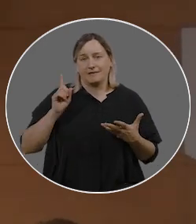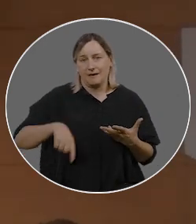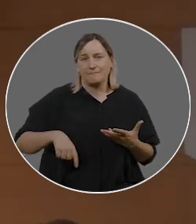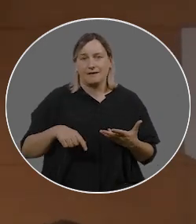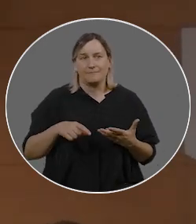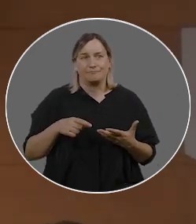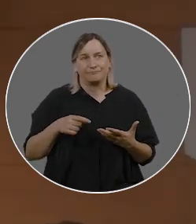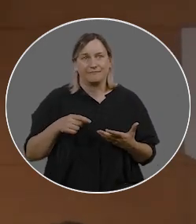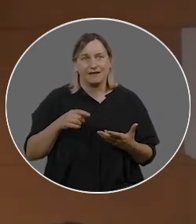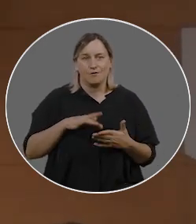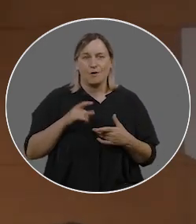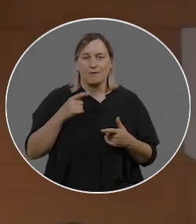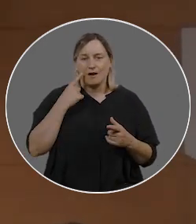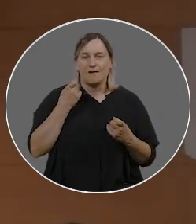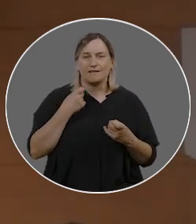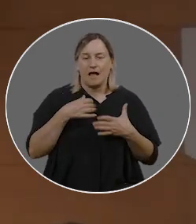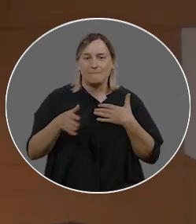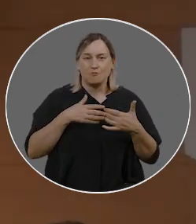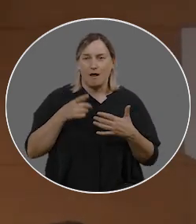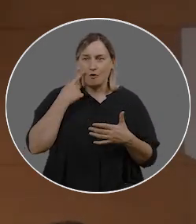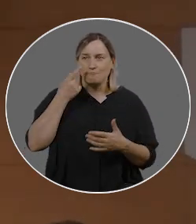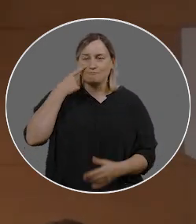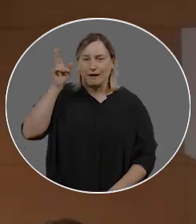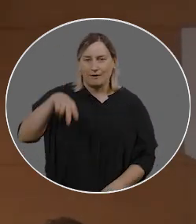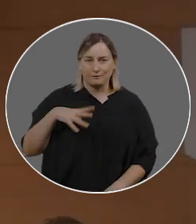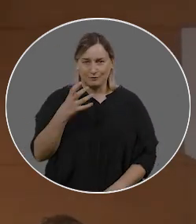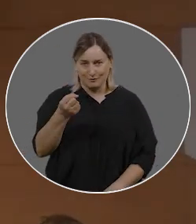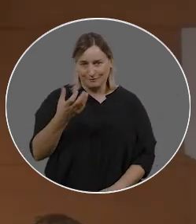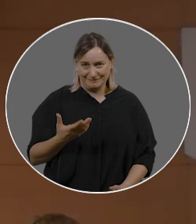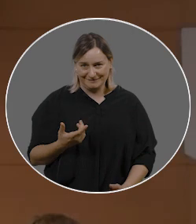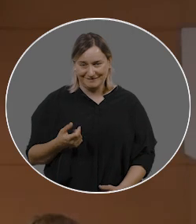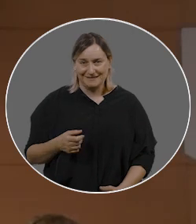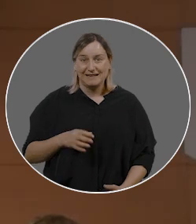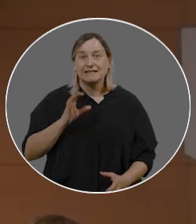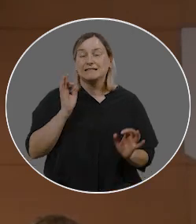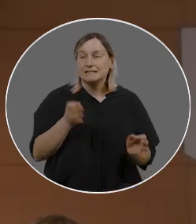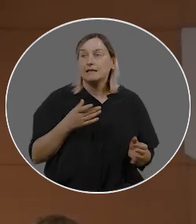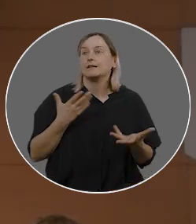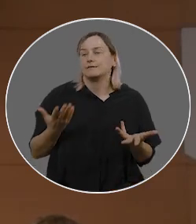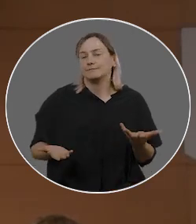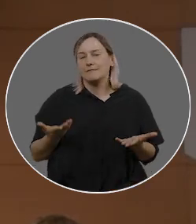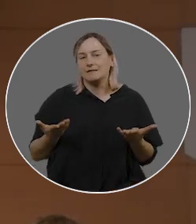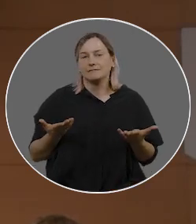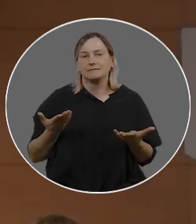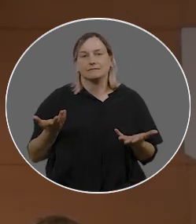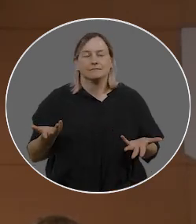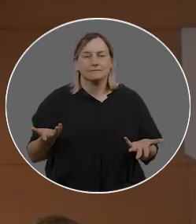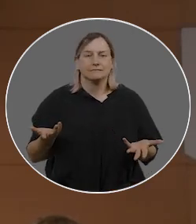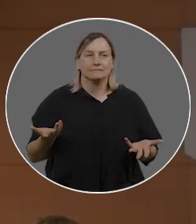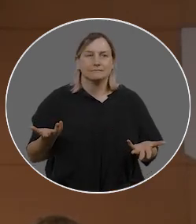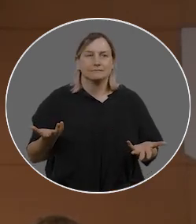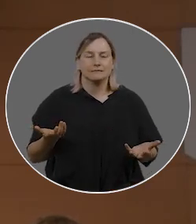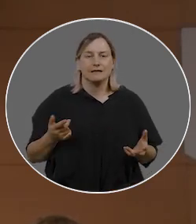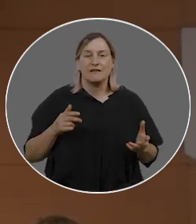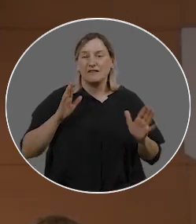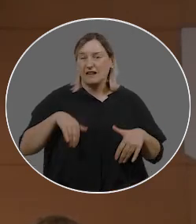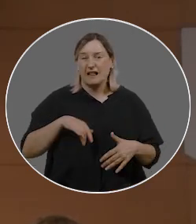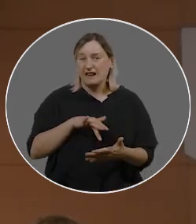dir, hem d'anar a les validacions manuals, no ens vens a dir, Meritxell, que... Sí, és clar, sobretot és que al